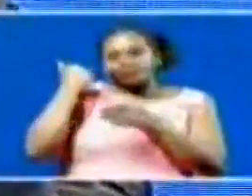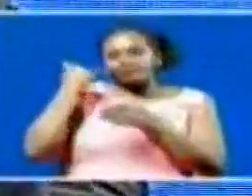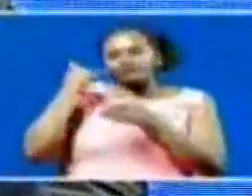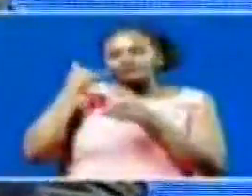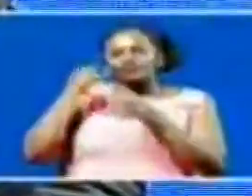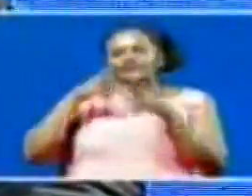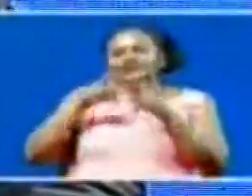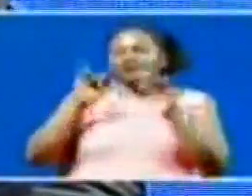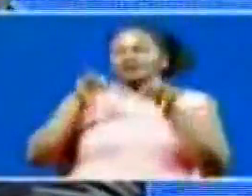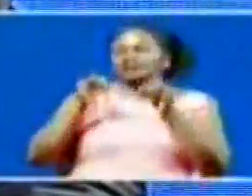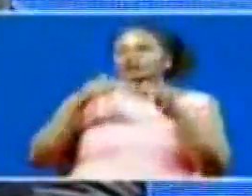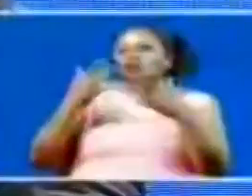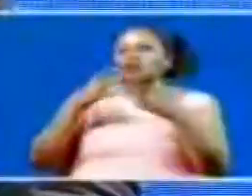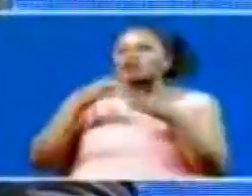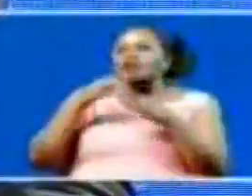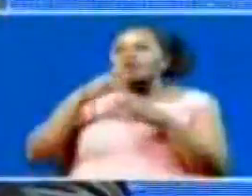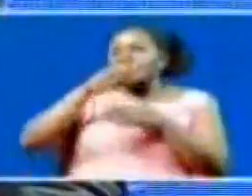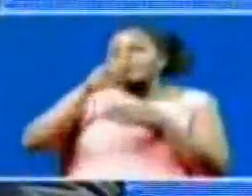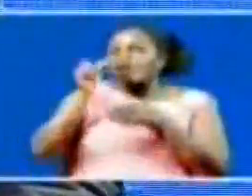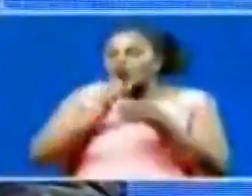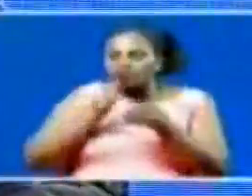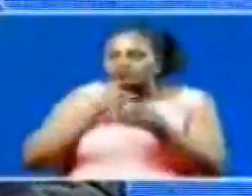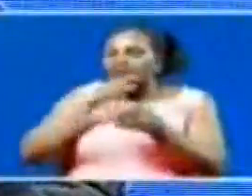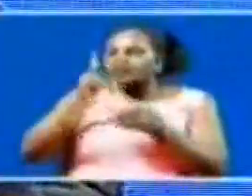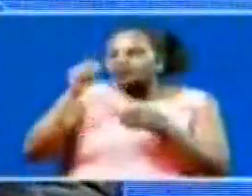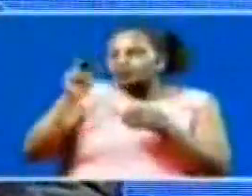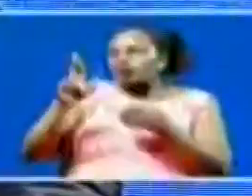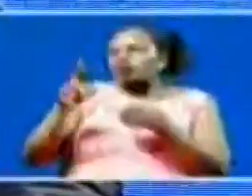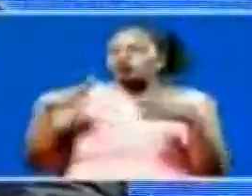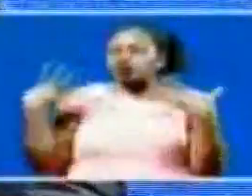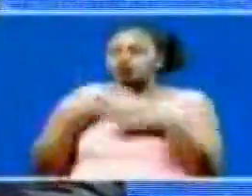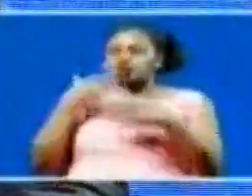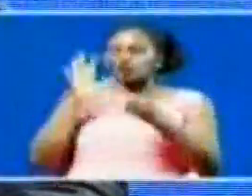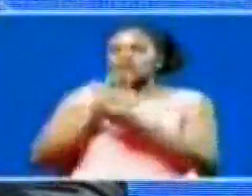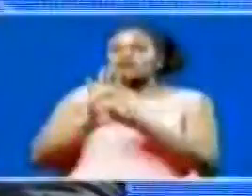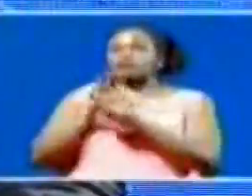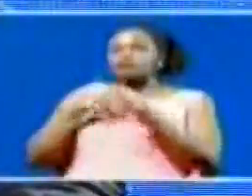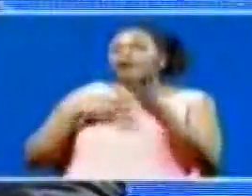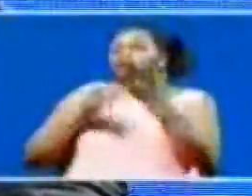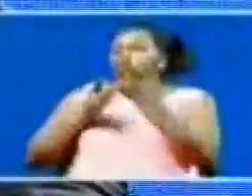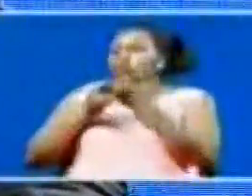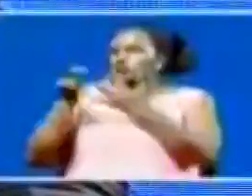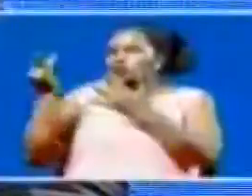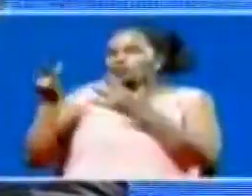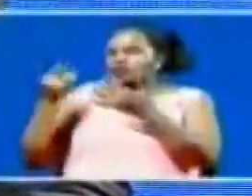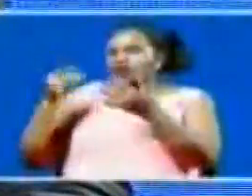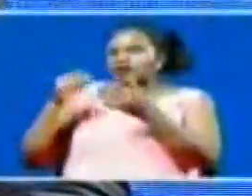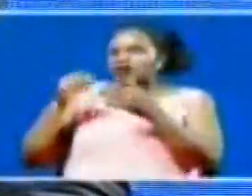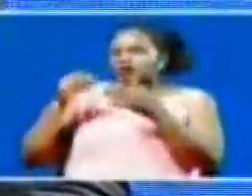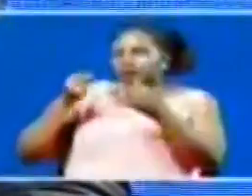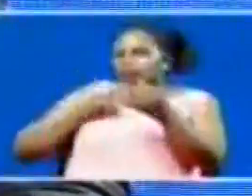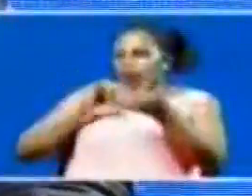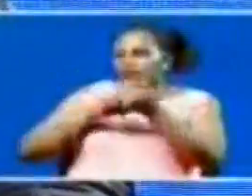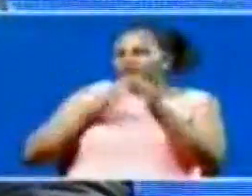Hebu tuanze na hii taarifa ambapo mzee Jackson Kiprotich Kibor amewashangaza wengi kwa kumpa mke wa tatu talaka miezi mitano